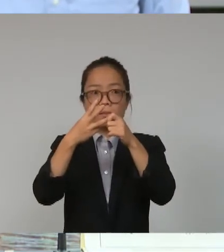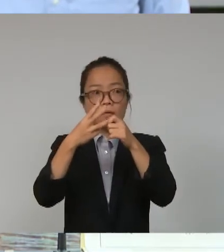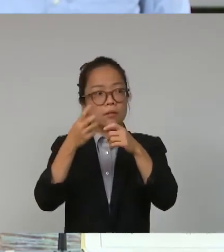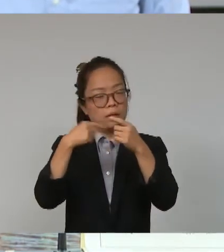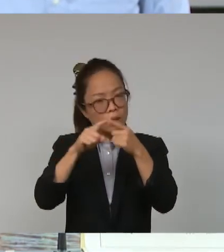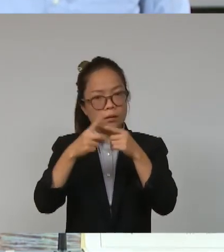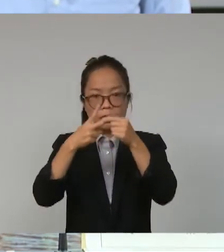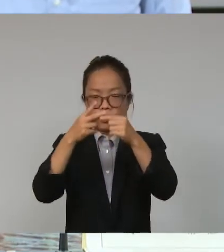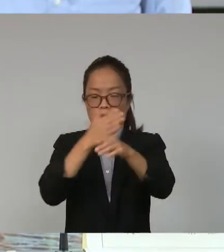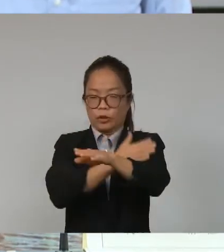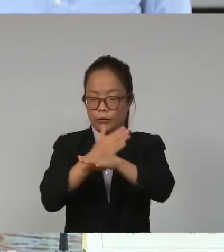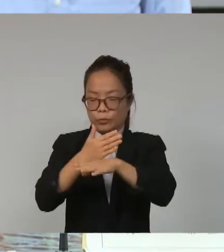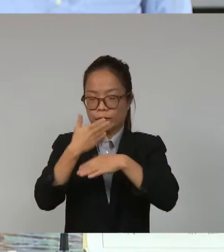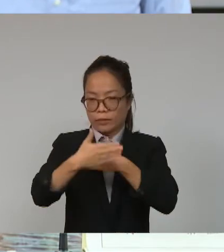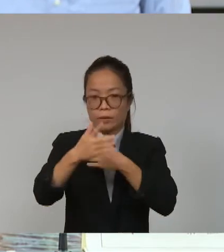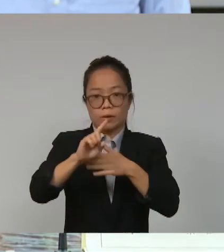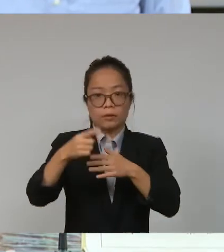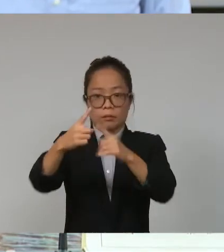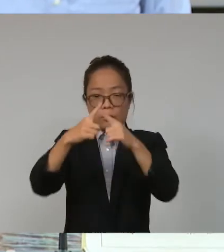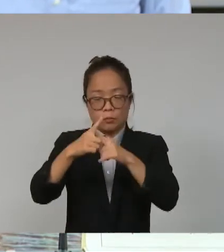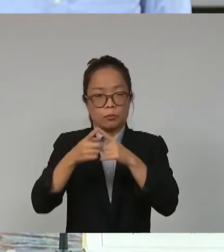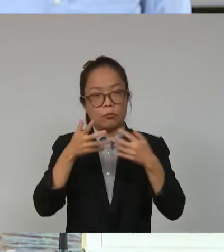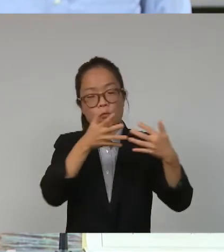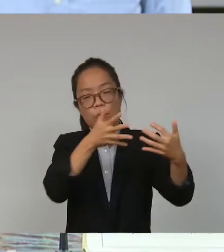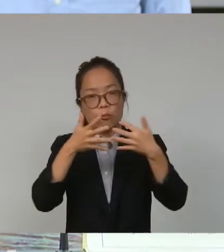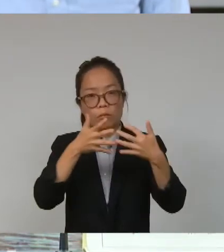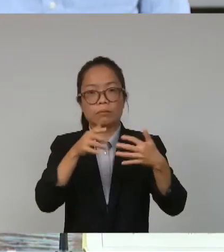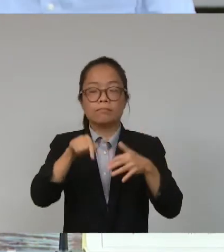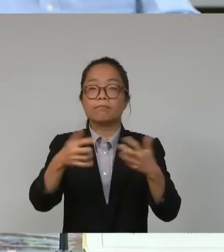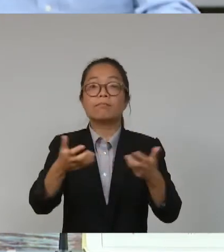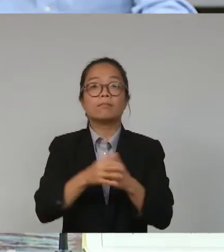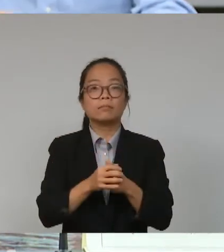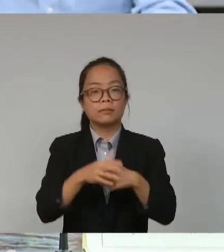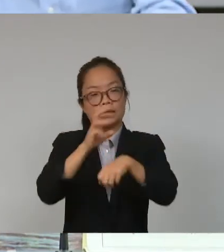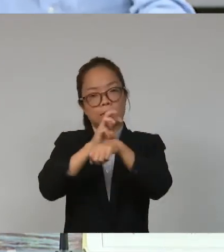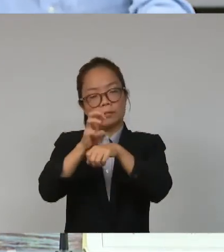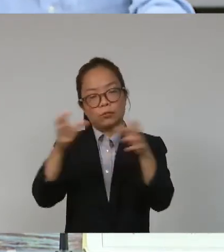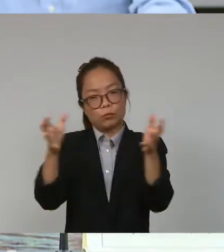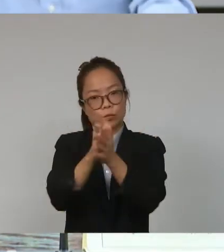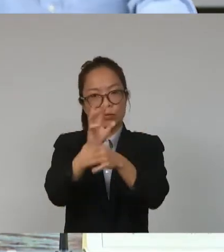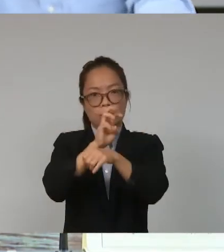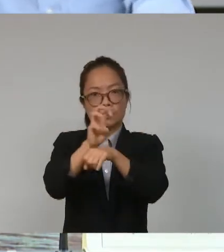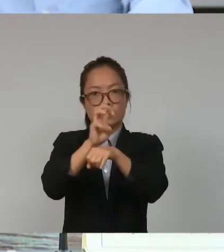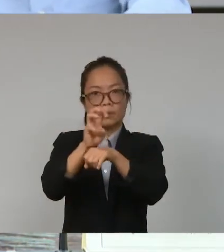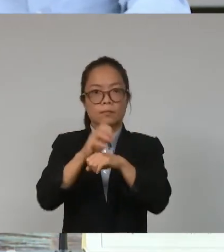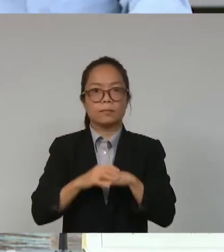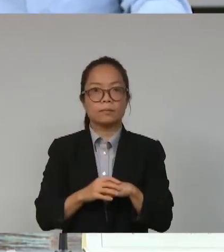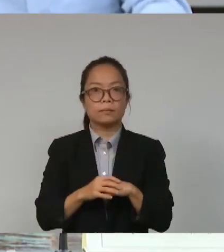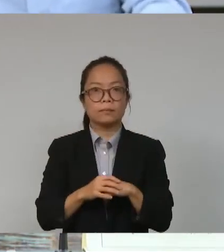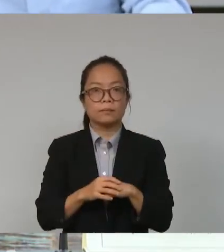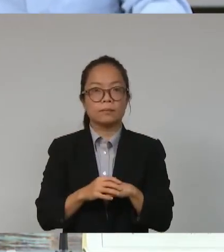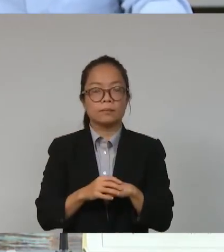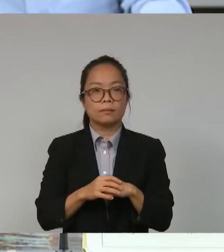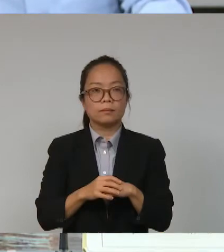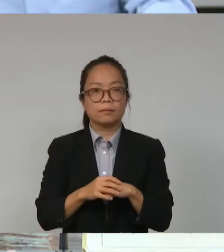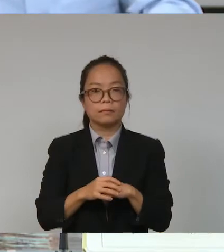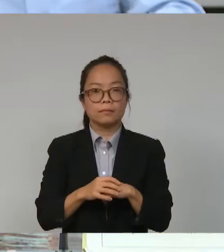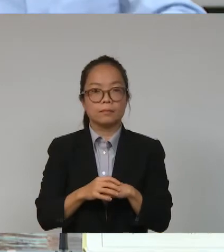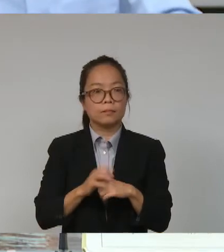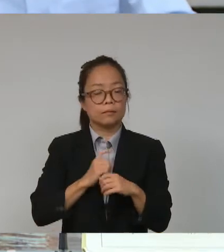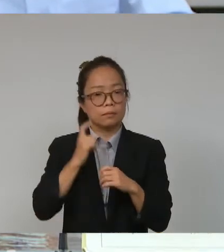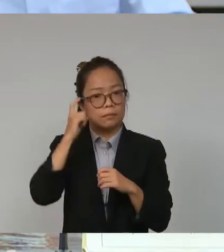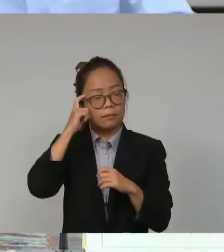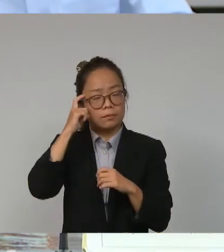第二个阶段了，就是出席者发问以及答复哦，30分钟。那么，我